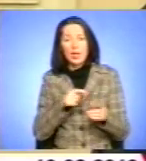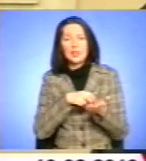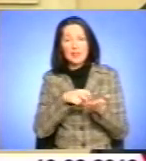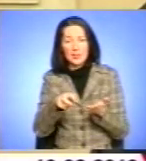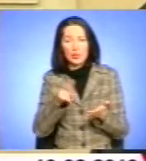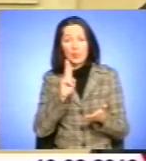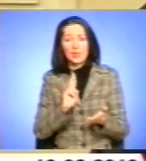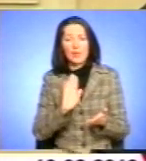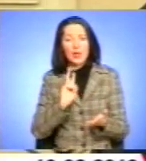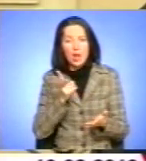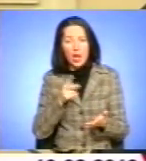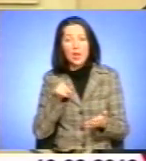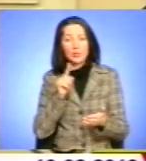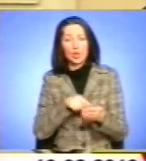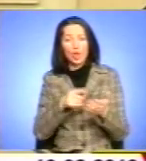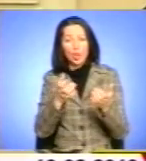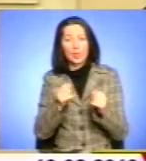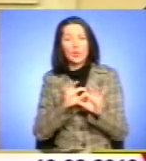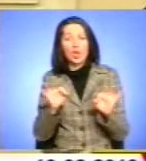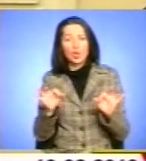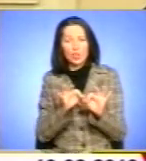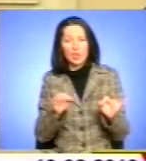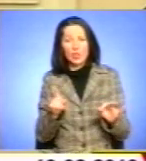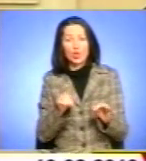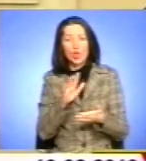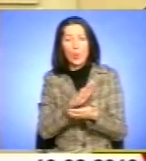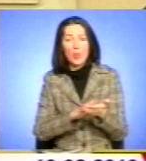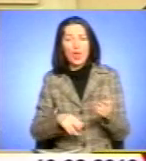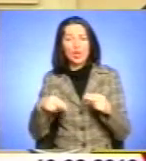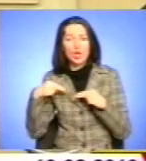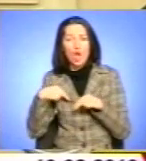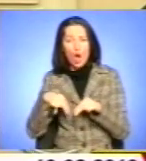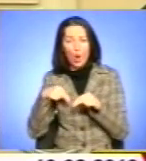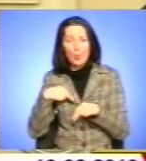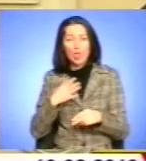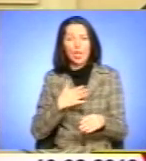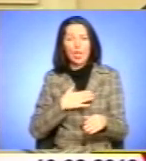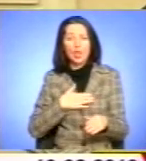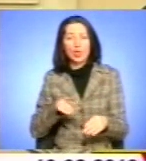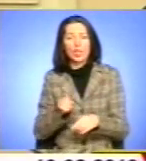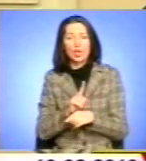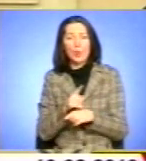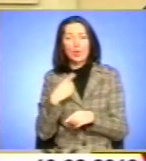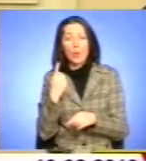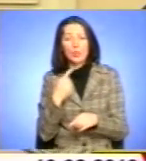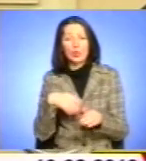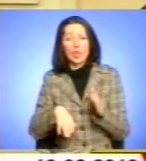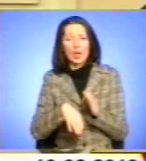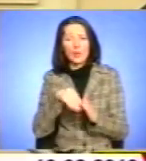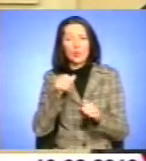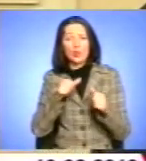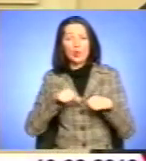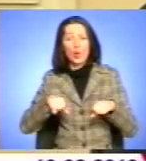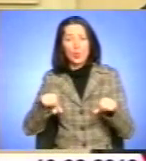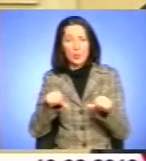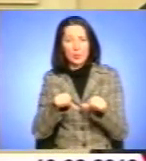з метою отримання роз'яснень щодо подальшої роботи нашої Тернопільської обласної виборчої